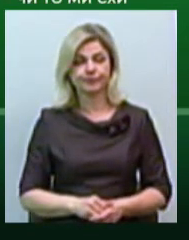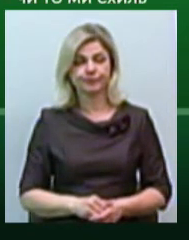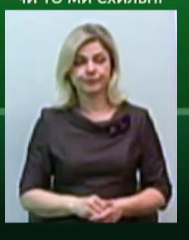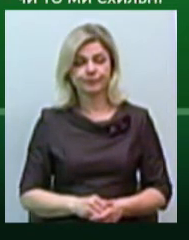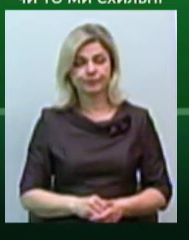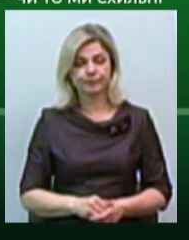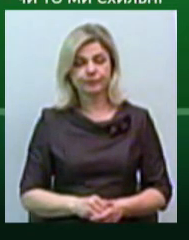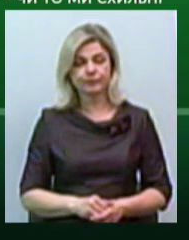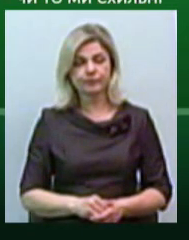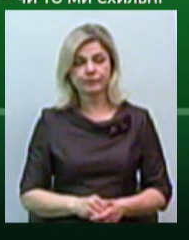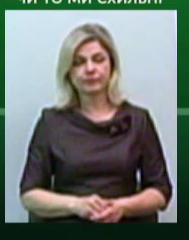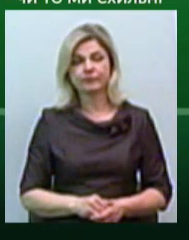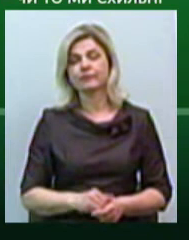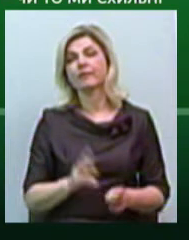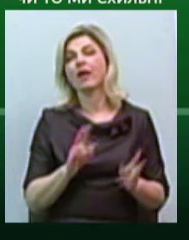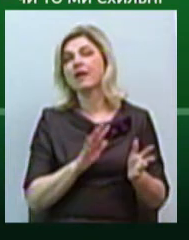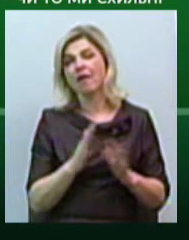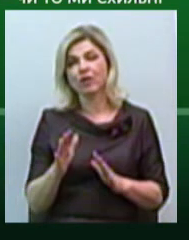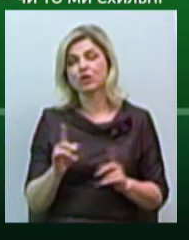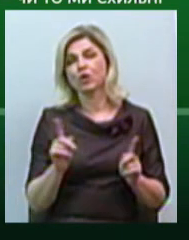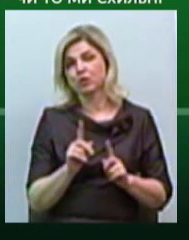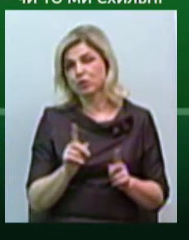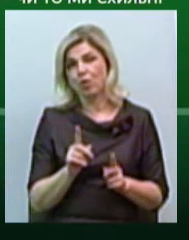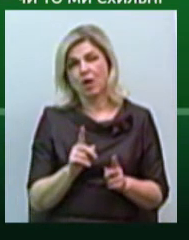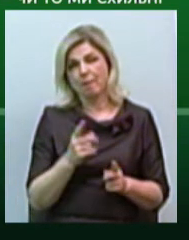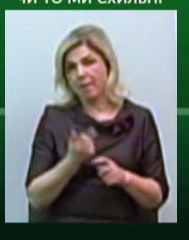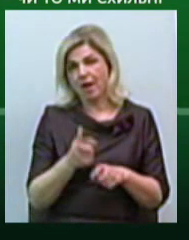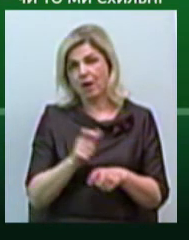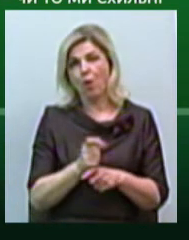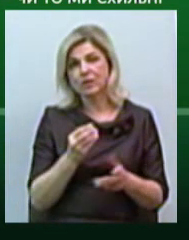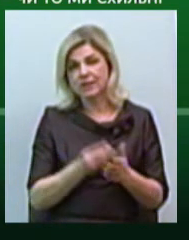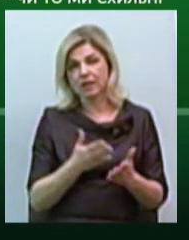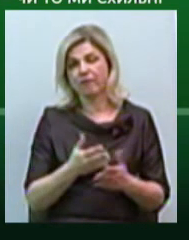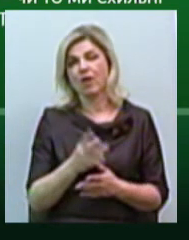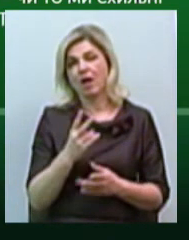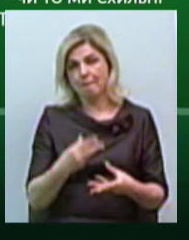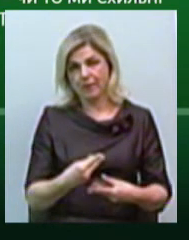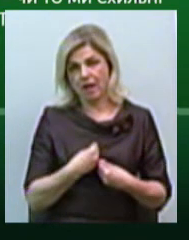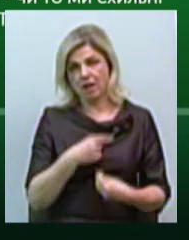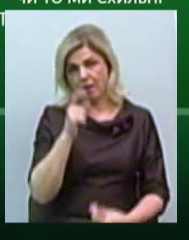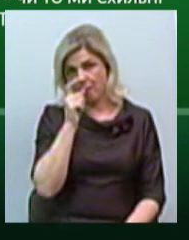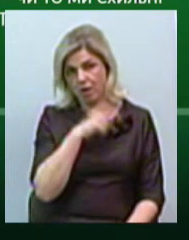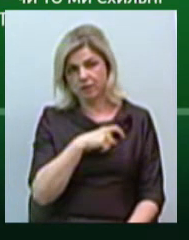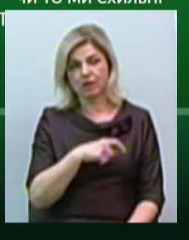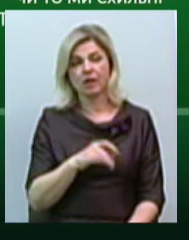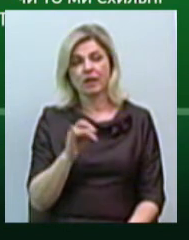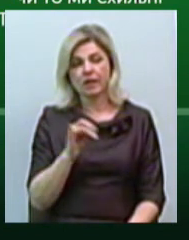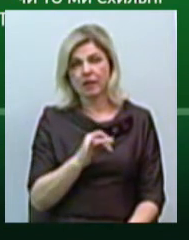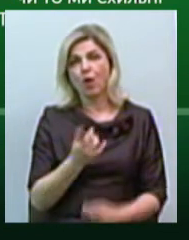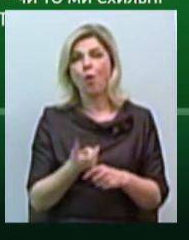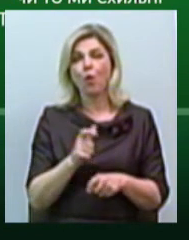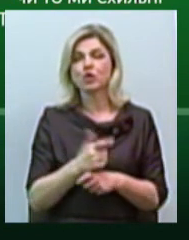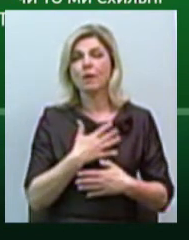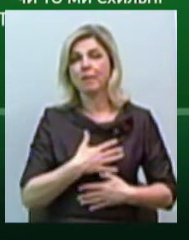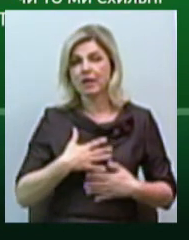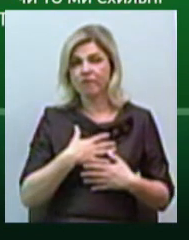явища, які чи то ми схильні недооцінювати, чи переоцінювати, все вони на нас впливають погано. Тобто і занадто переживати з